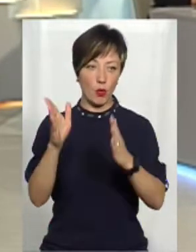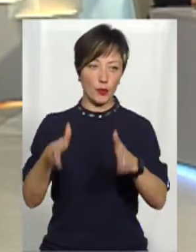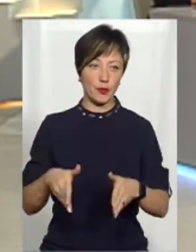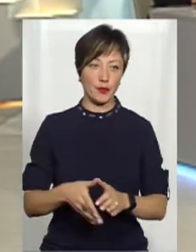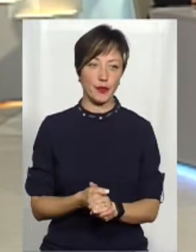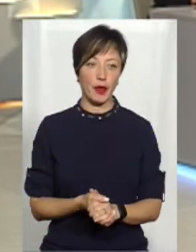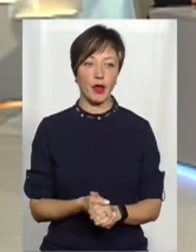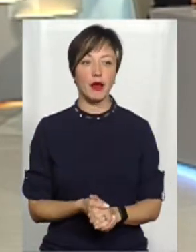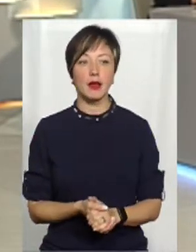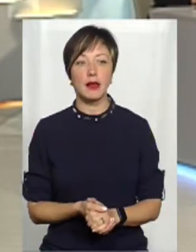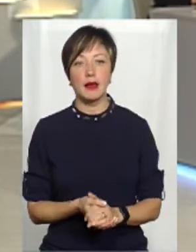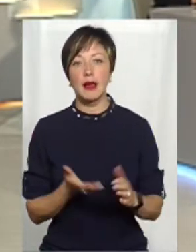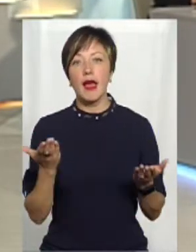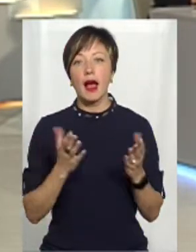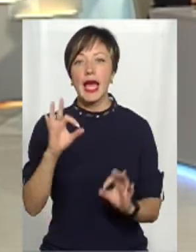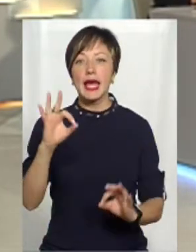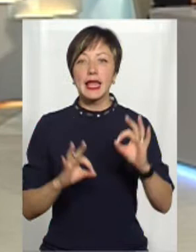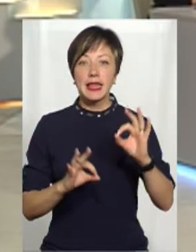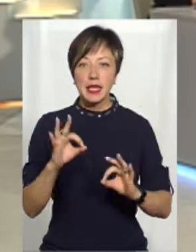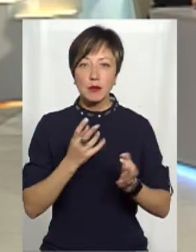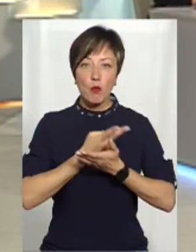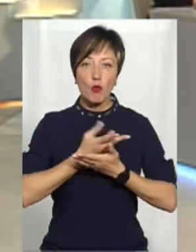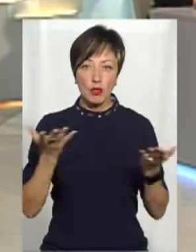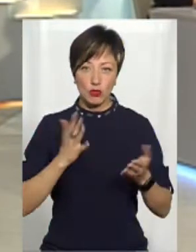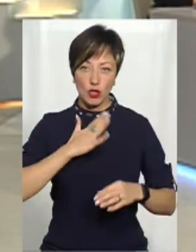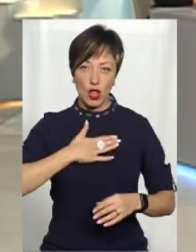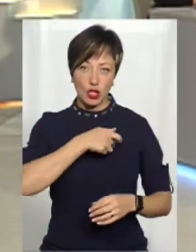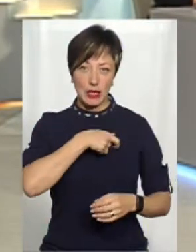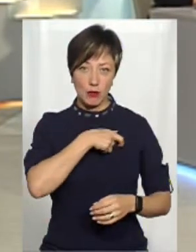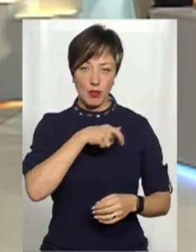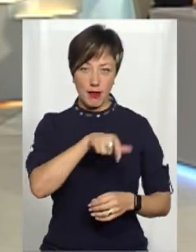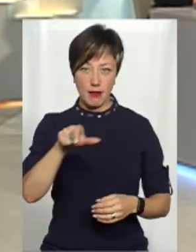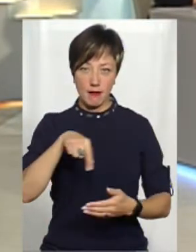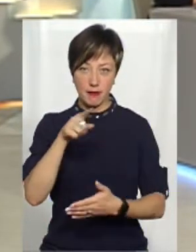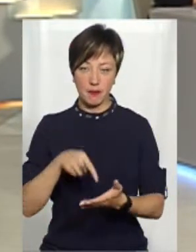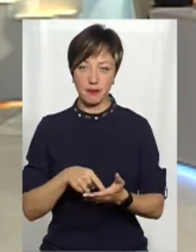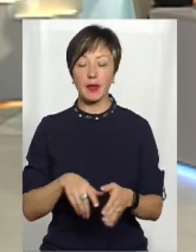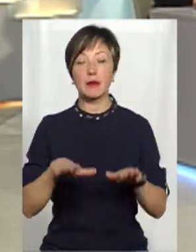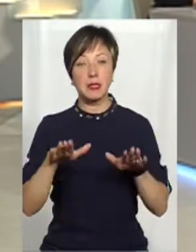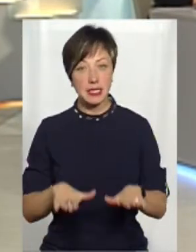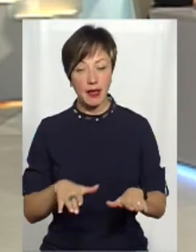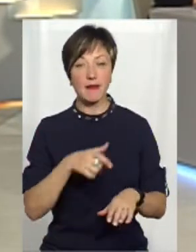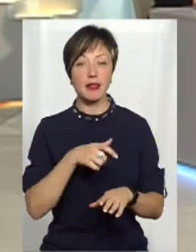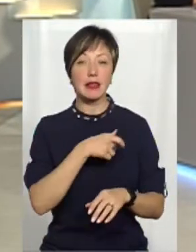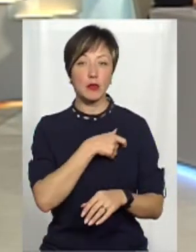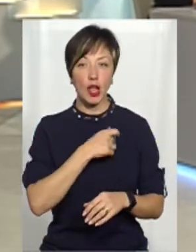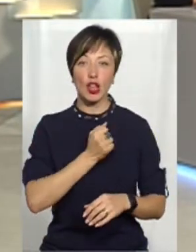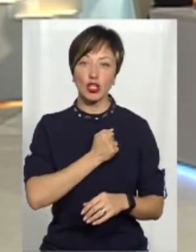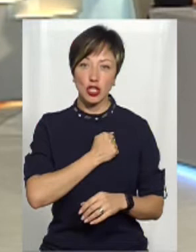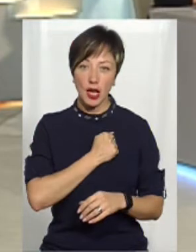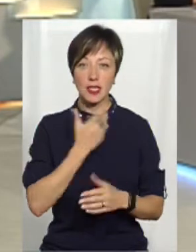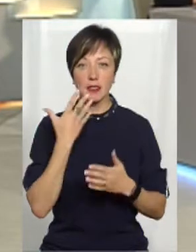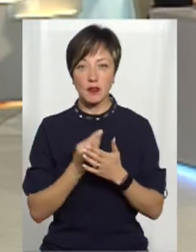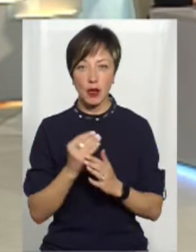Які показники, який індекс публічності наших депутатів місцевих? Ну, місцеві депутати, на жаль, трошки